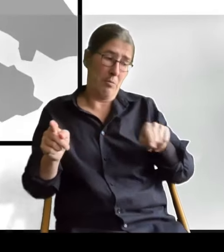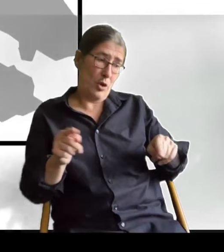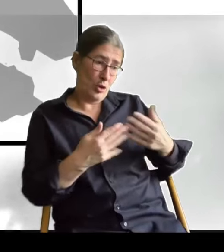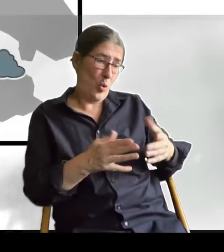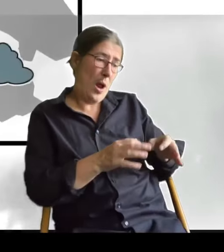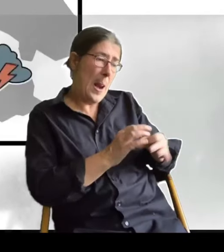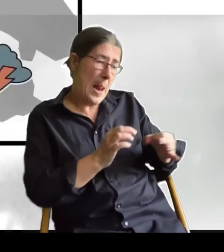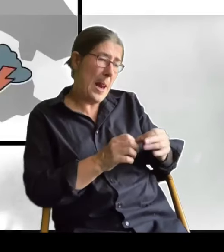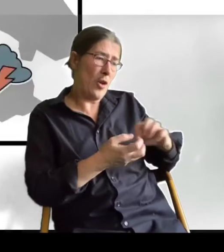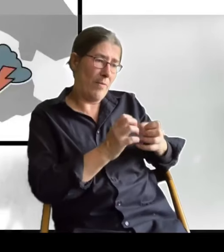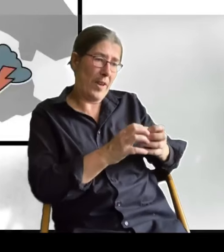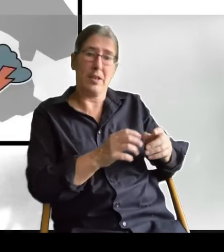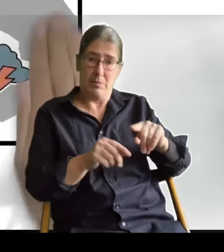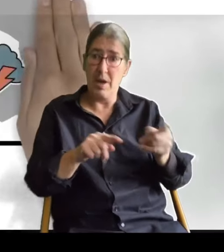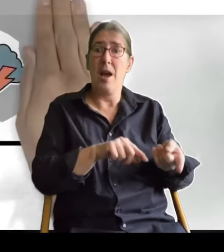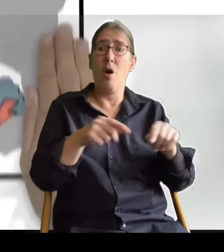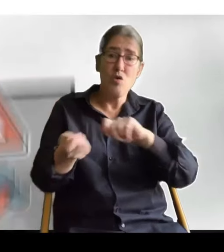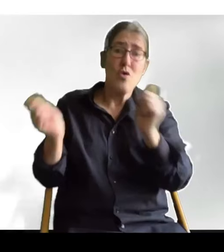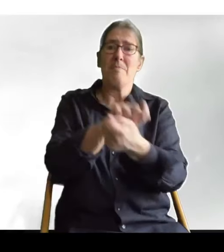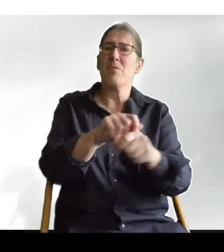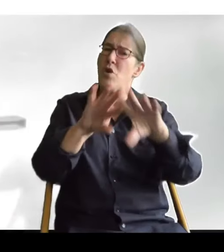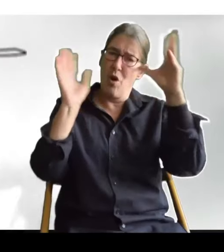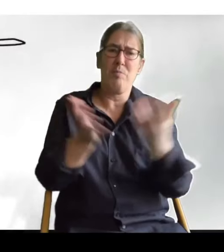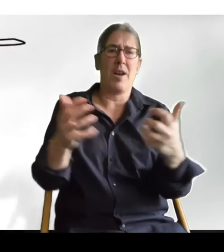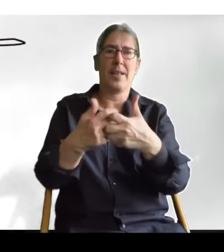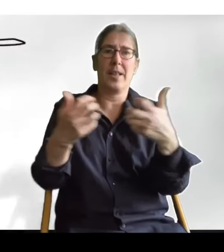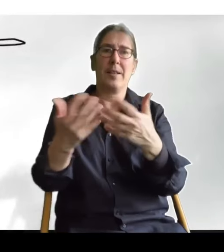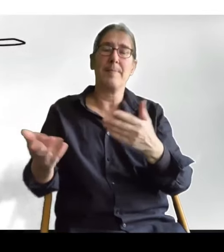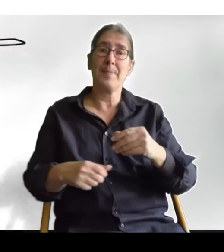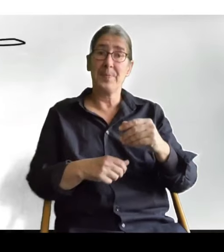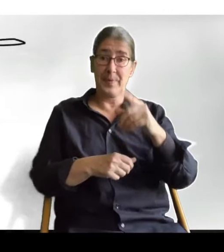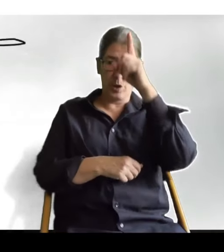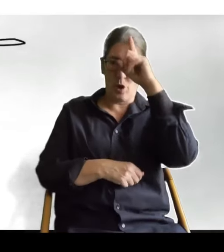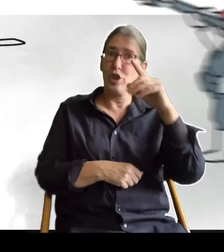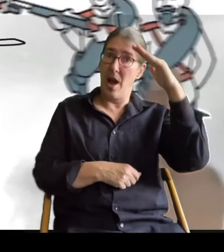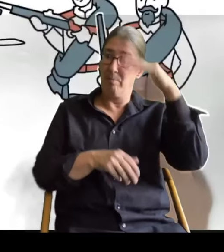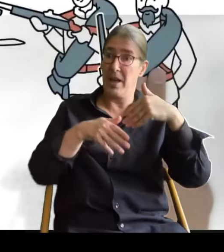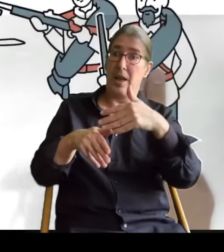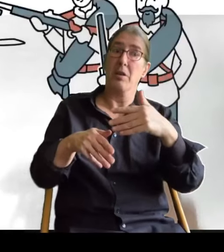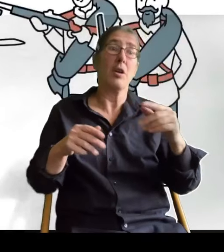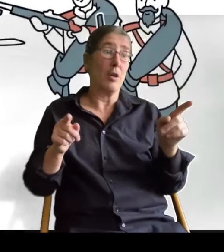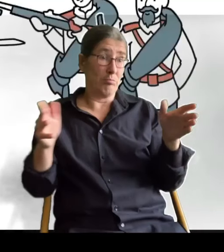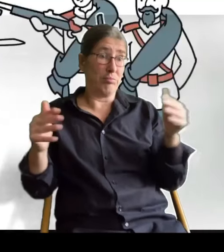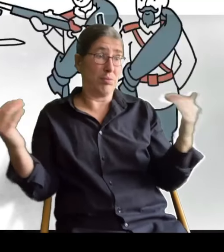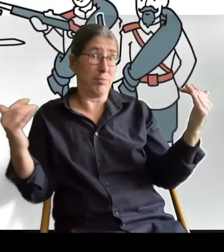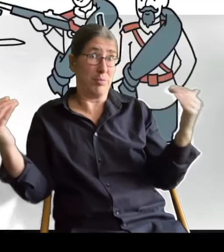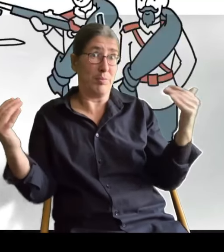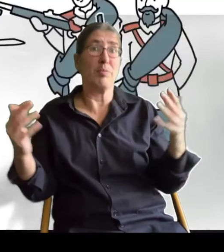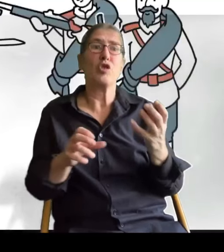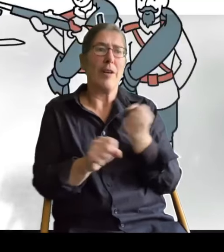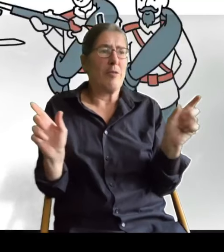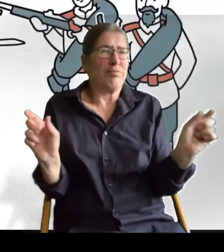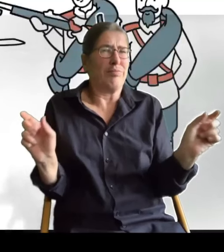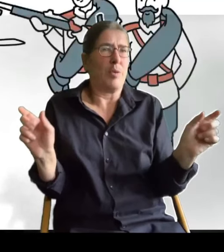konflikt einen globalen krieg das deutsche heer übersteht das dauerfeuer von beiden seiten obwohl das material